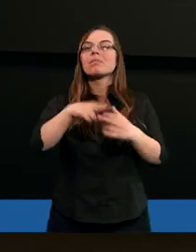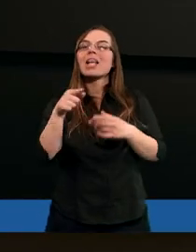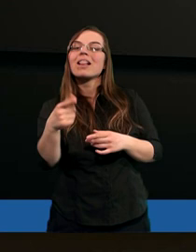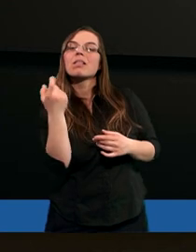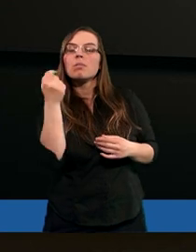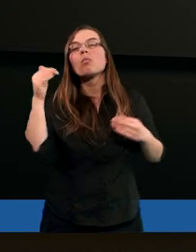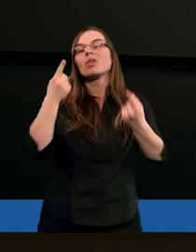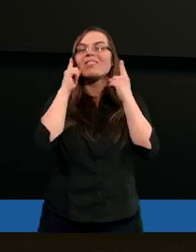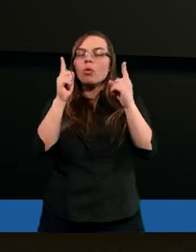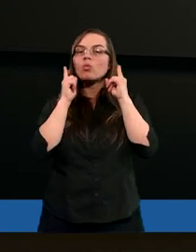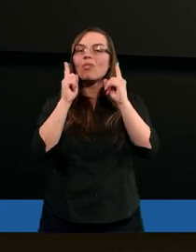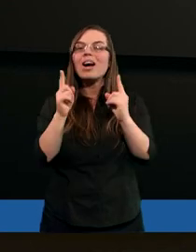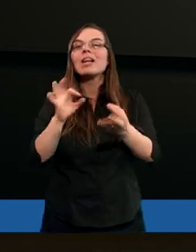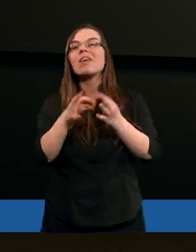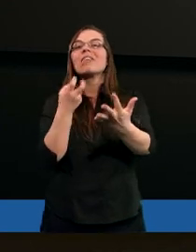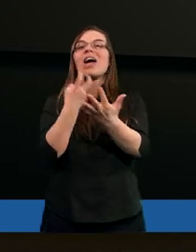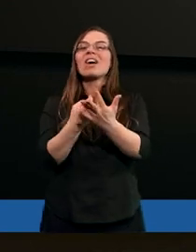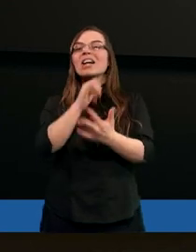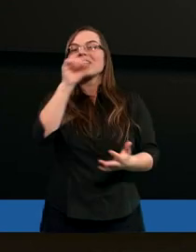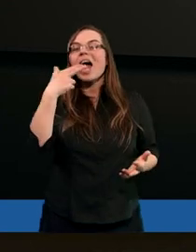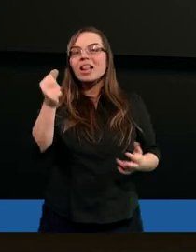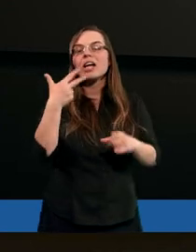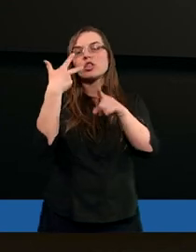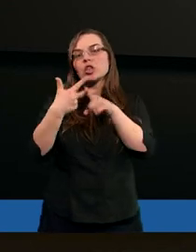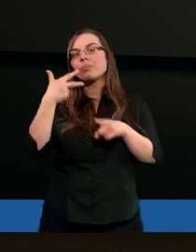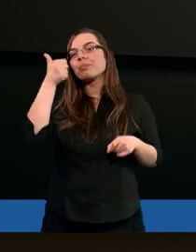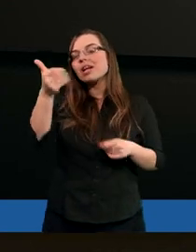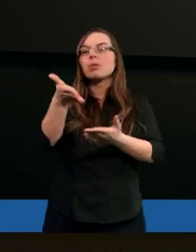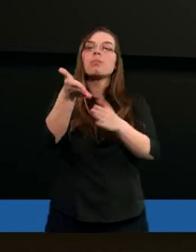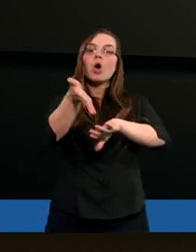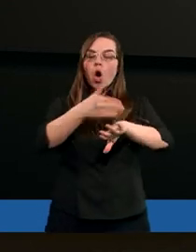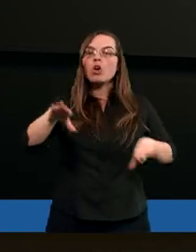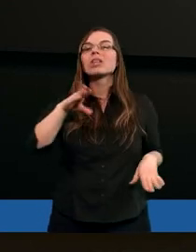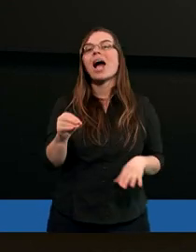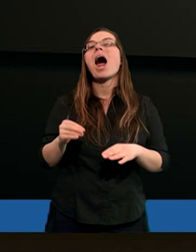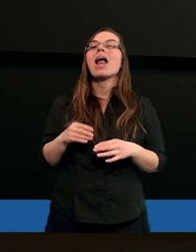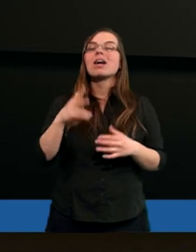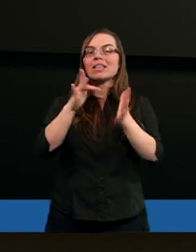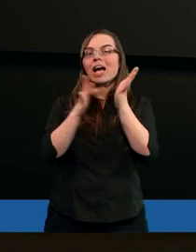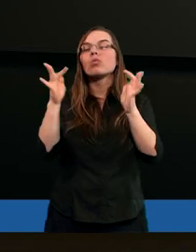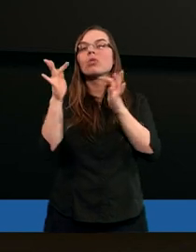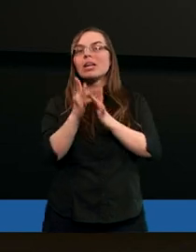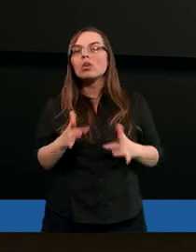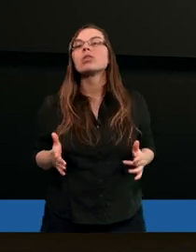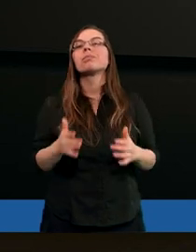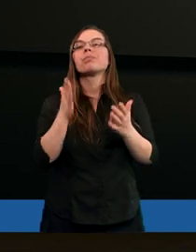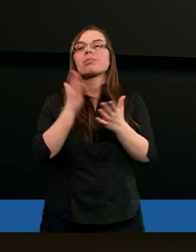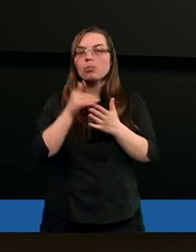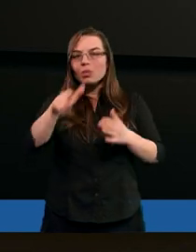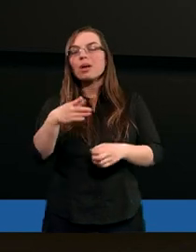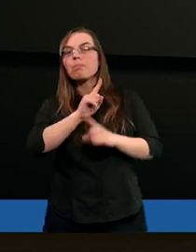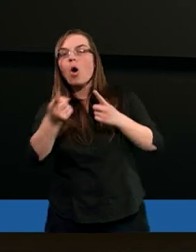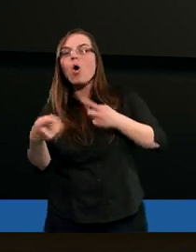możemy zwrócić uwagę, który jest w Ewangelii Jana, na XXI rozdziale, jak Jezus Chrystus już po